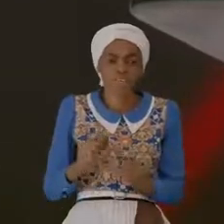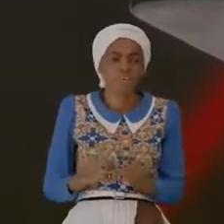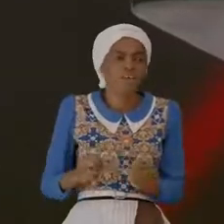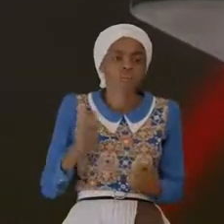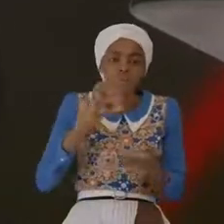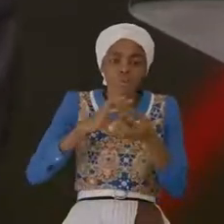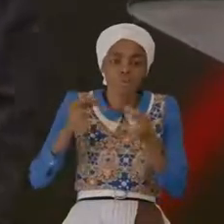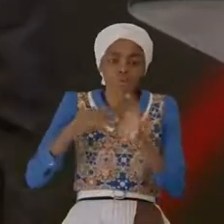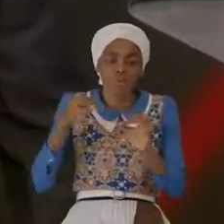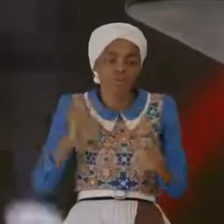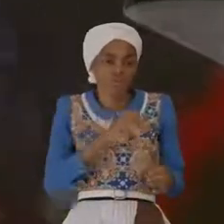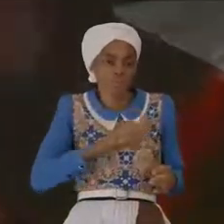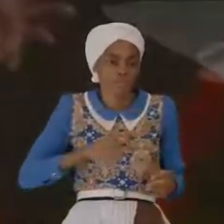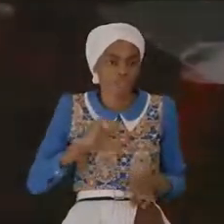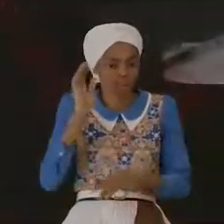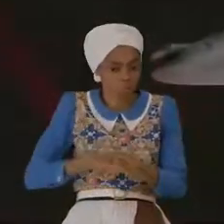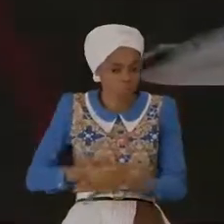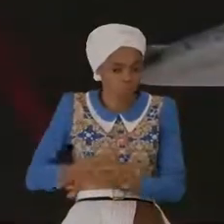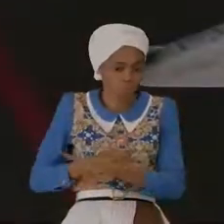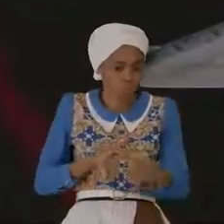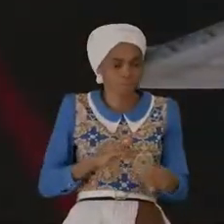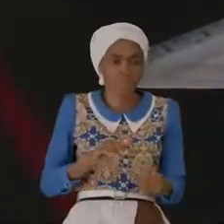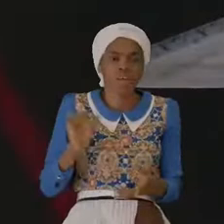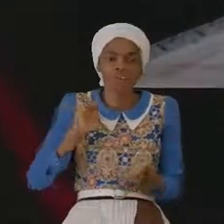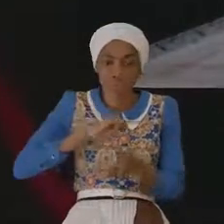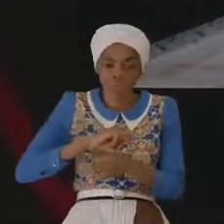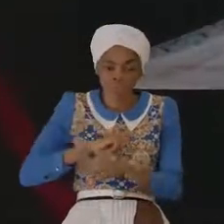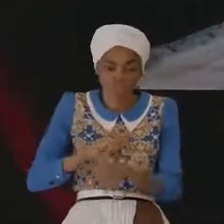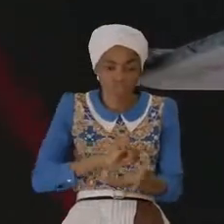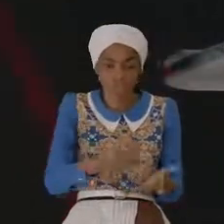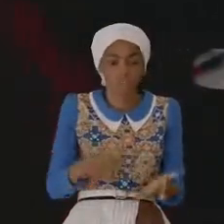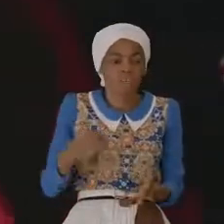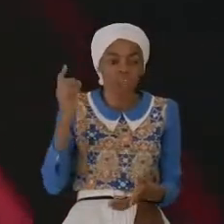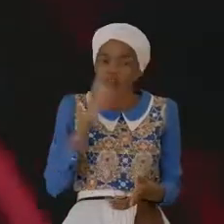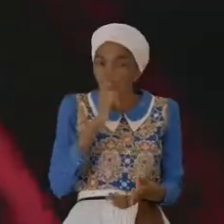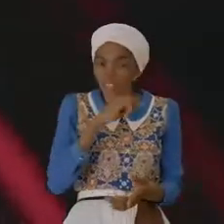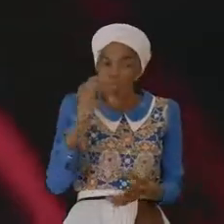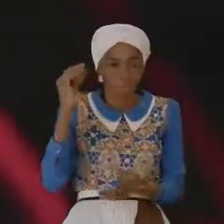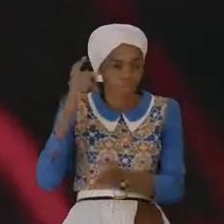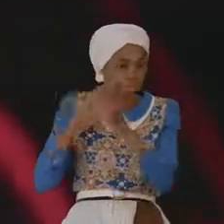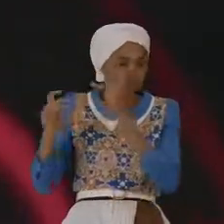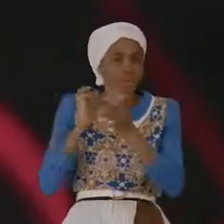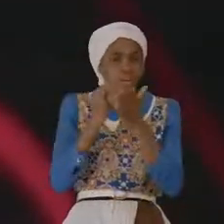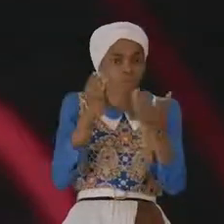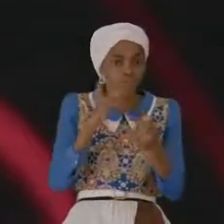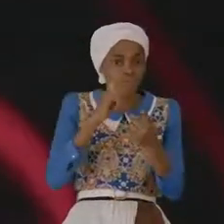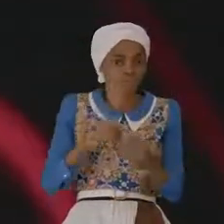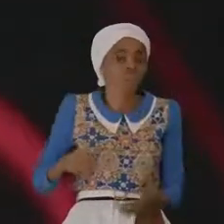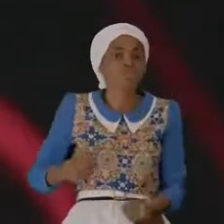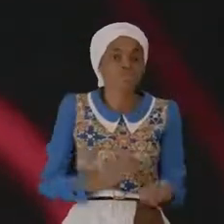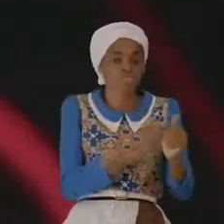ceux qui sont des propagateurs de la circoncision, ces faux prophètes qui vont vouloir que vous les